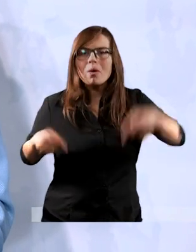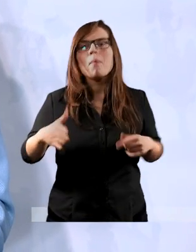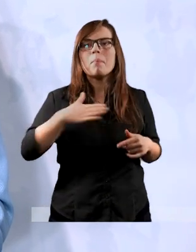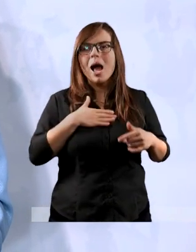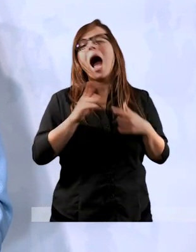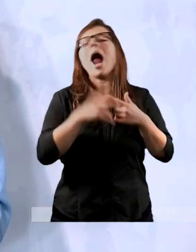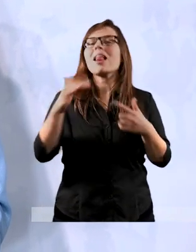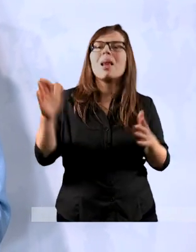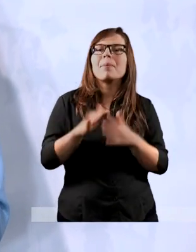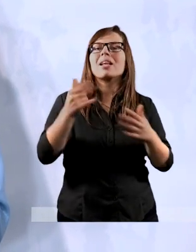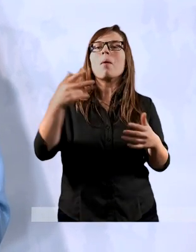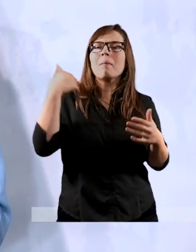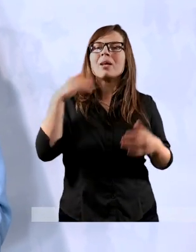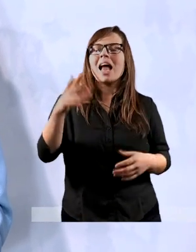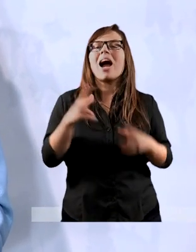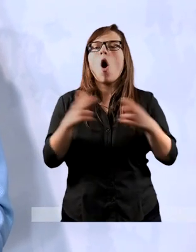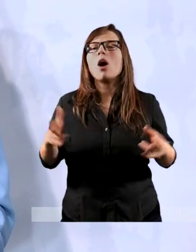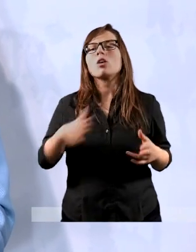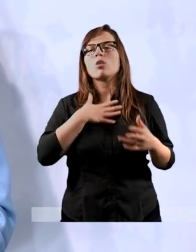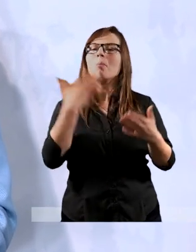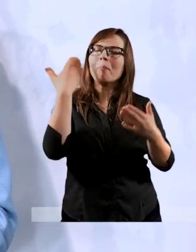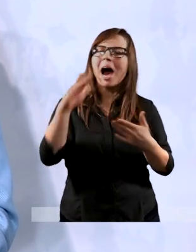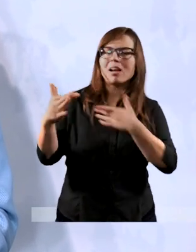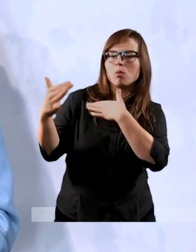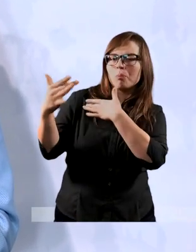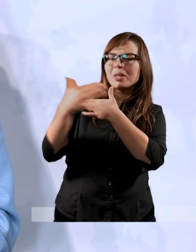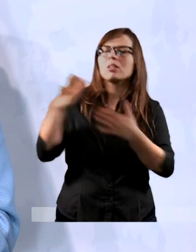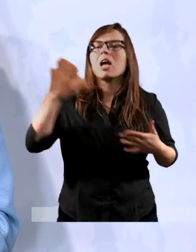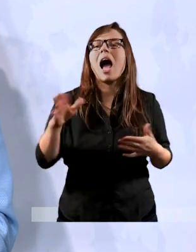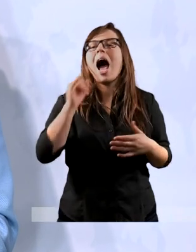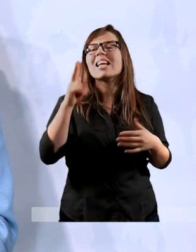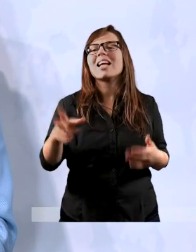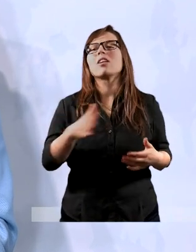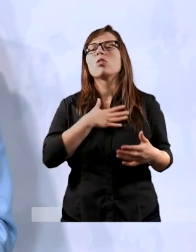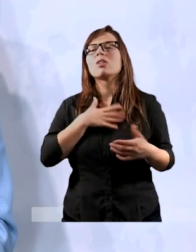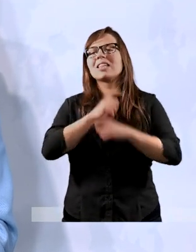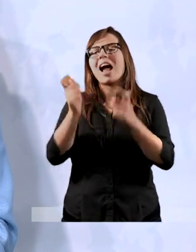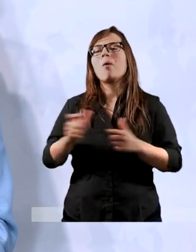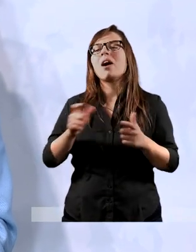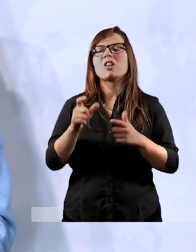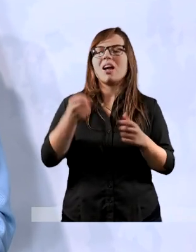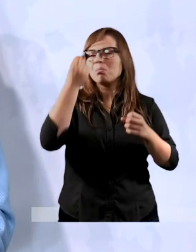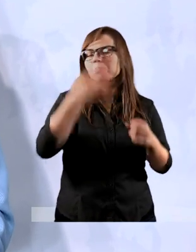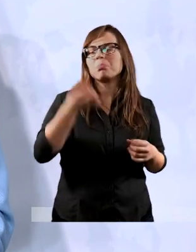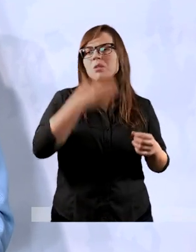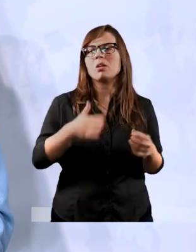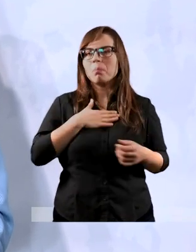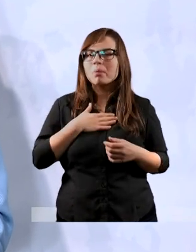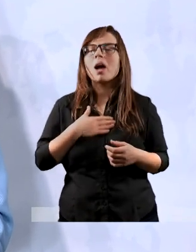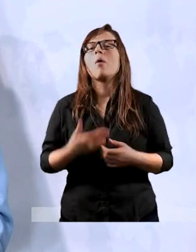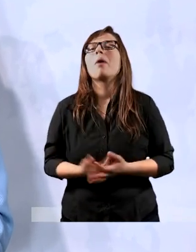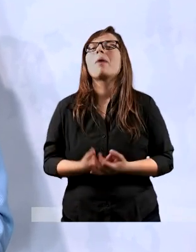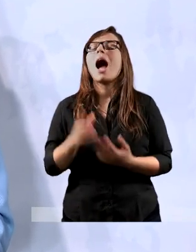jednak były takie okresy, że wydawało mi się, że jestem bardzo blisko Boga, a jednak miałem cały czas pod górkę.